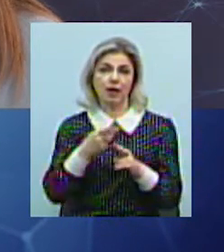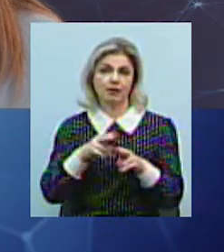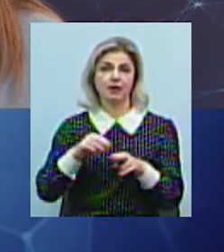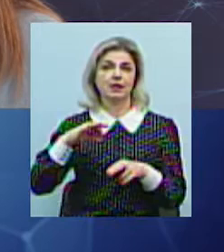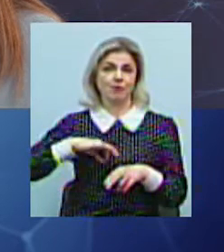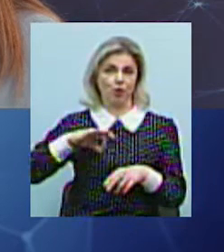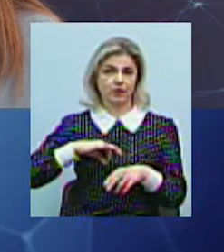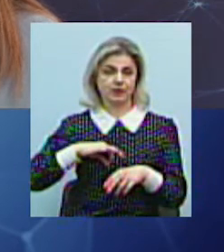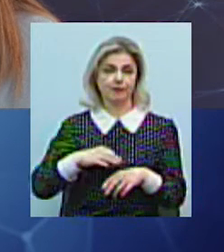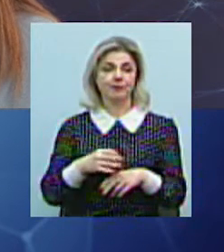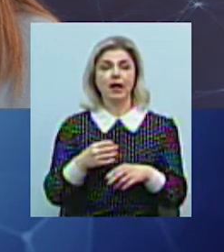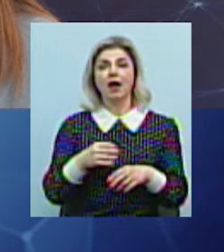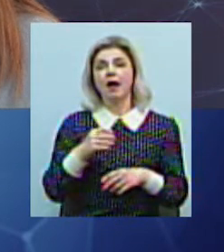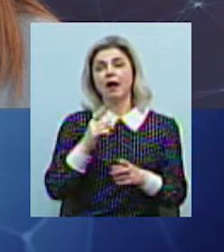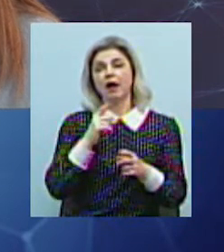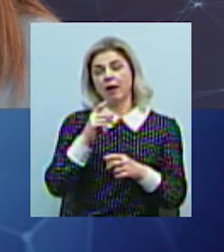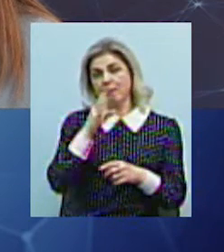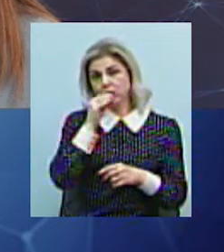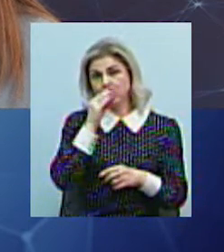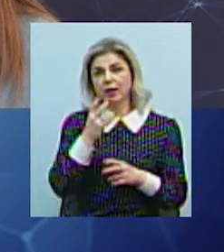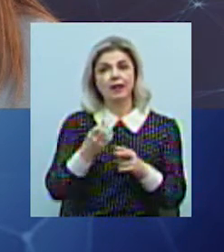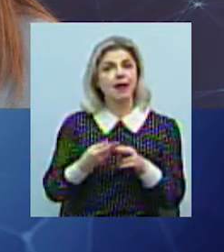цим користуються. Діло в тому, що